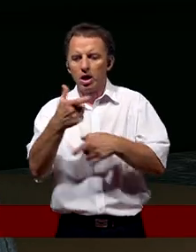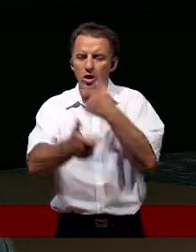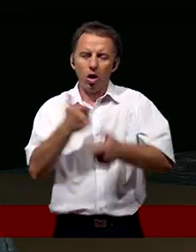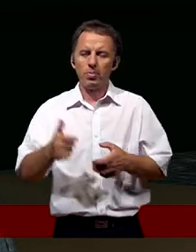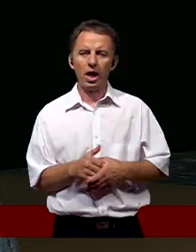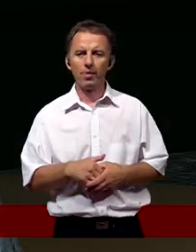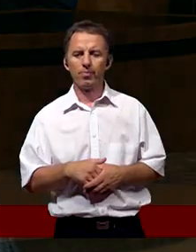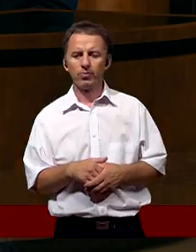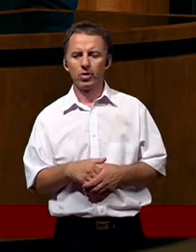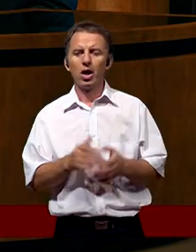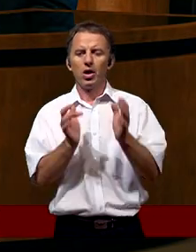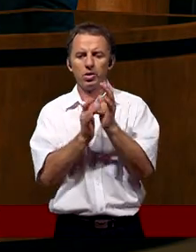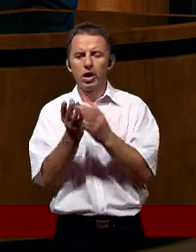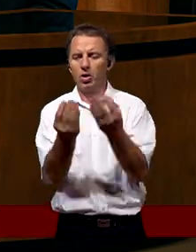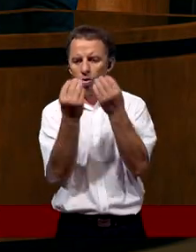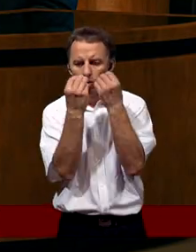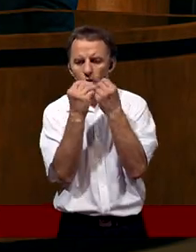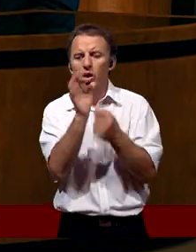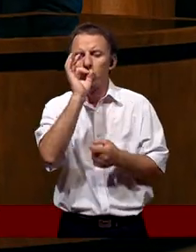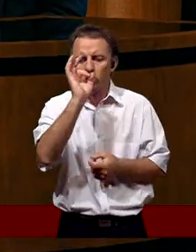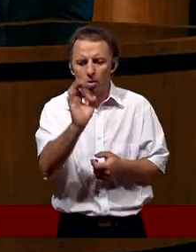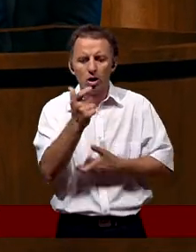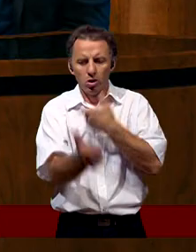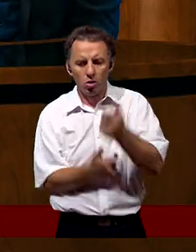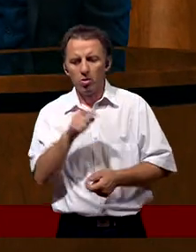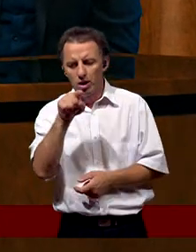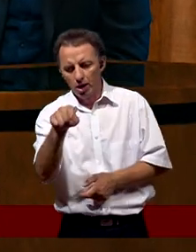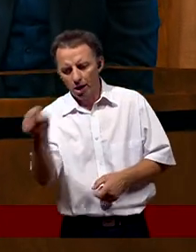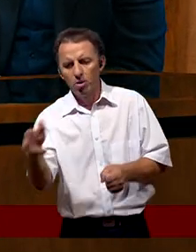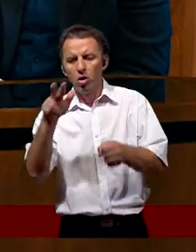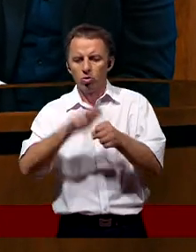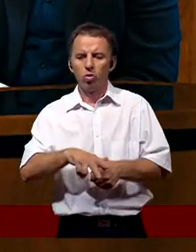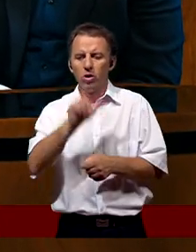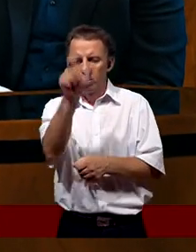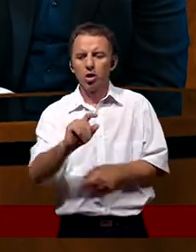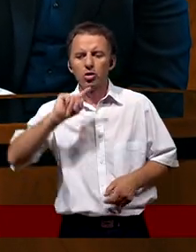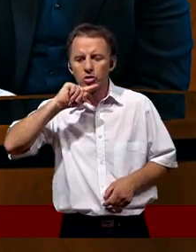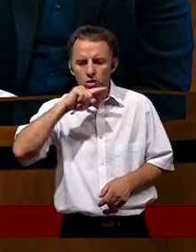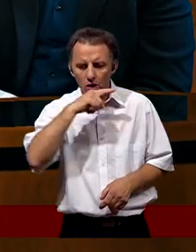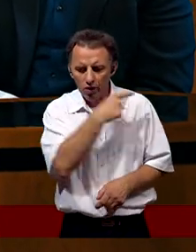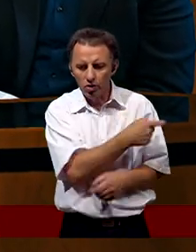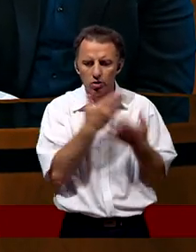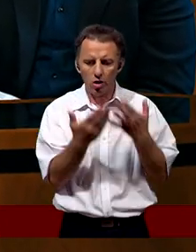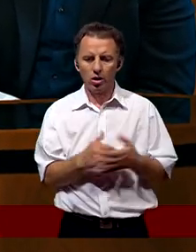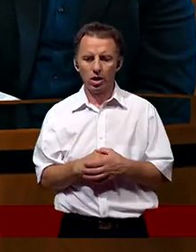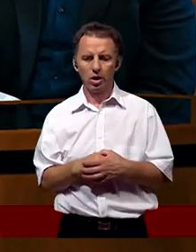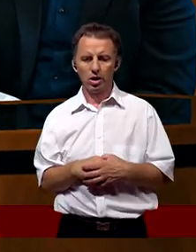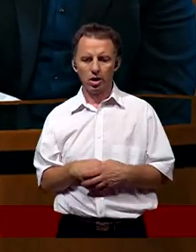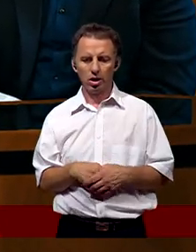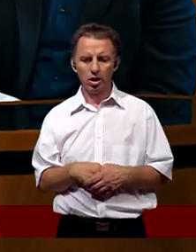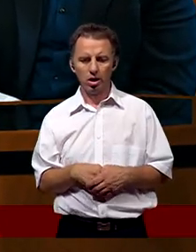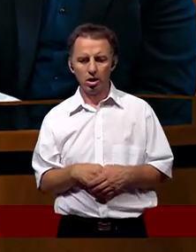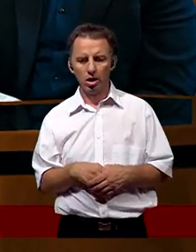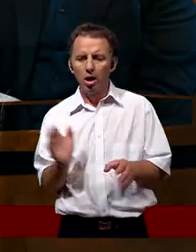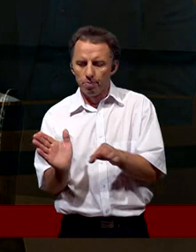nie zrobię. Natomiast tak. Jezus uczy, dobrze zrób temu, który cię skrzywdził. Tak, dziękuję. No właśnie,